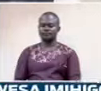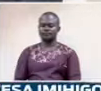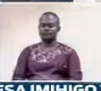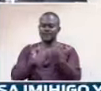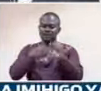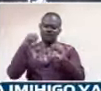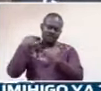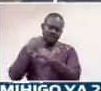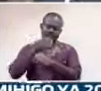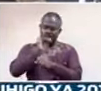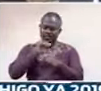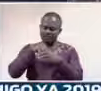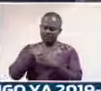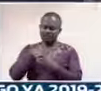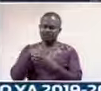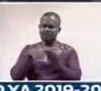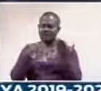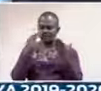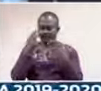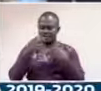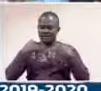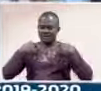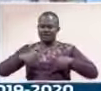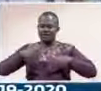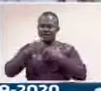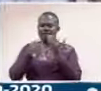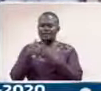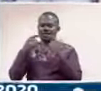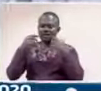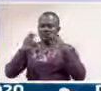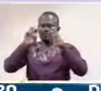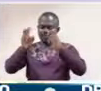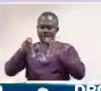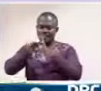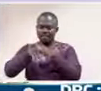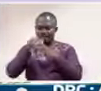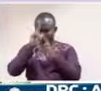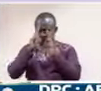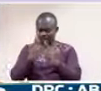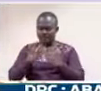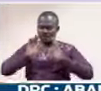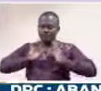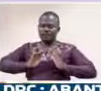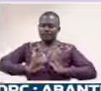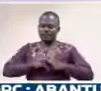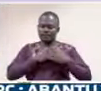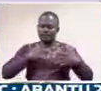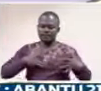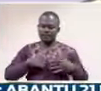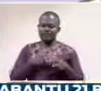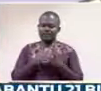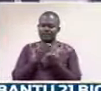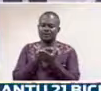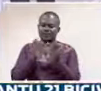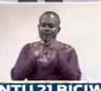Abarokotse genocide yakorewe abatutsi barimo n'ababonye imibiri y'ababo bavuga ko kuba babashyinguye mu cyubahiro byabaruhuye umutima ariko banasaba